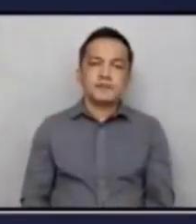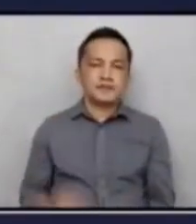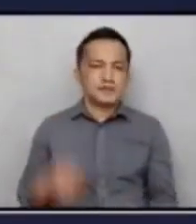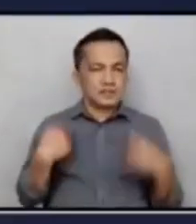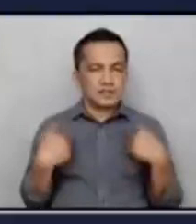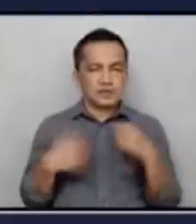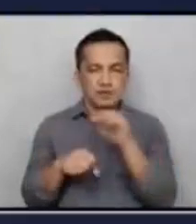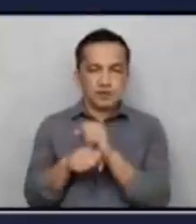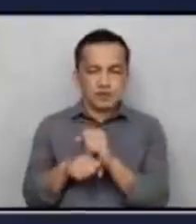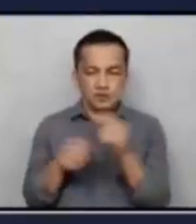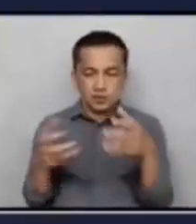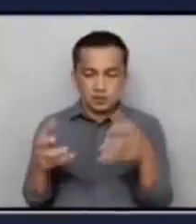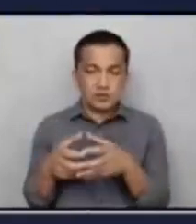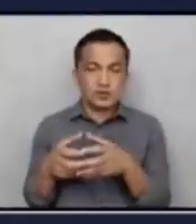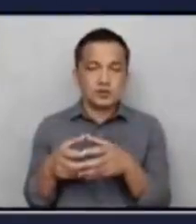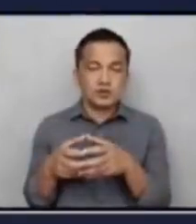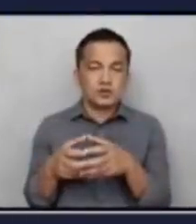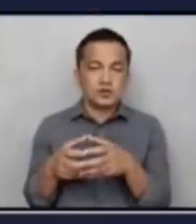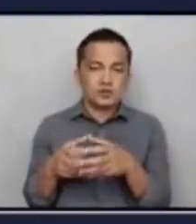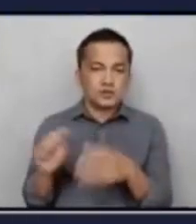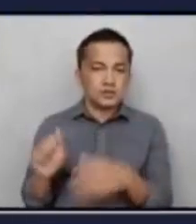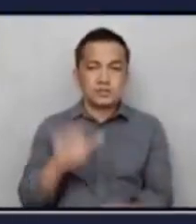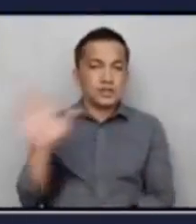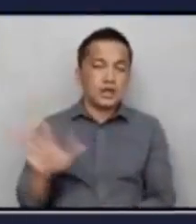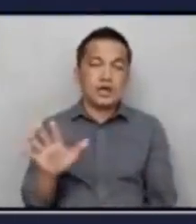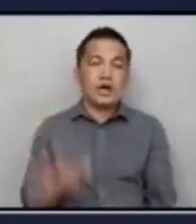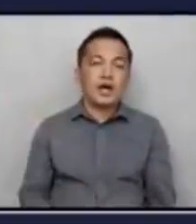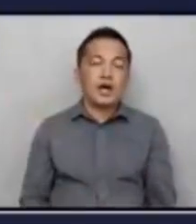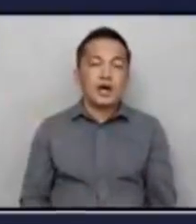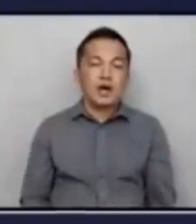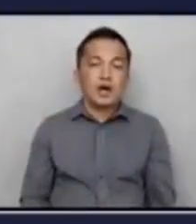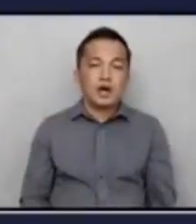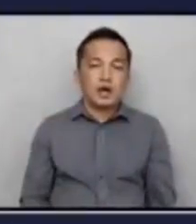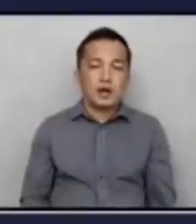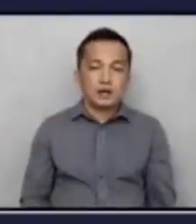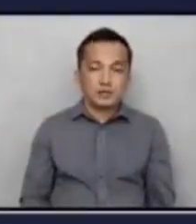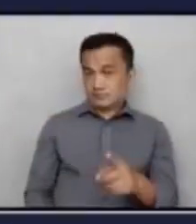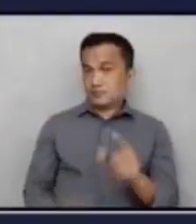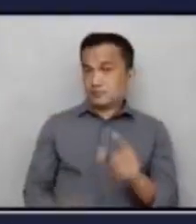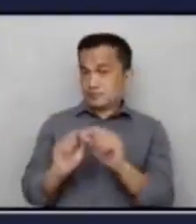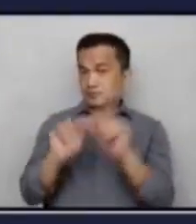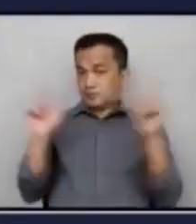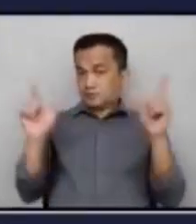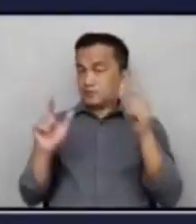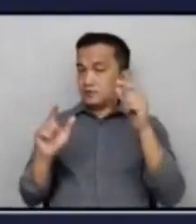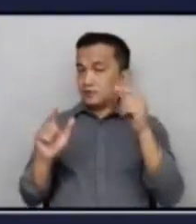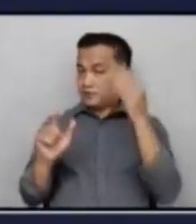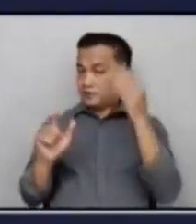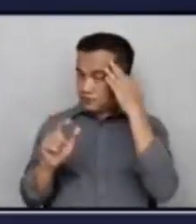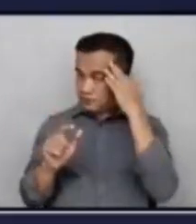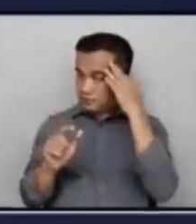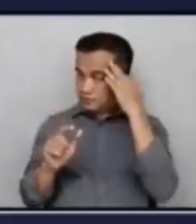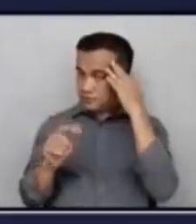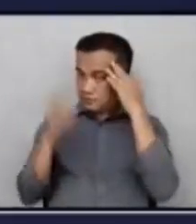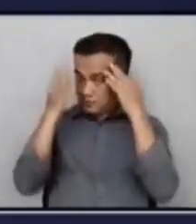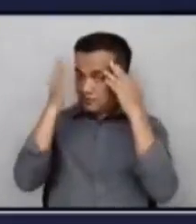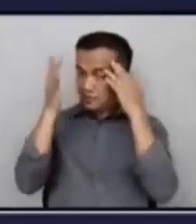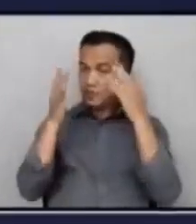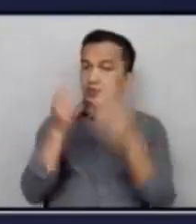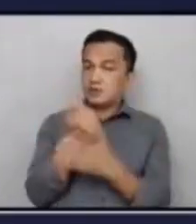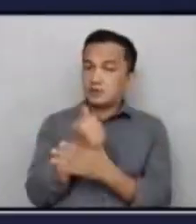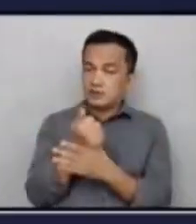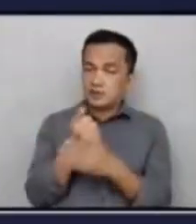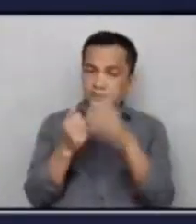workforce in Asia. You might be surprised to learn that the average